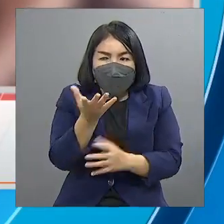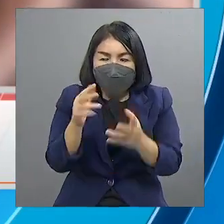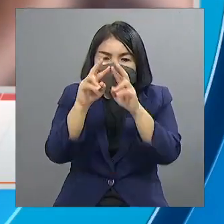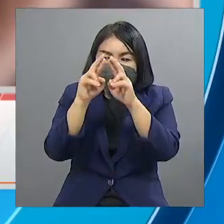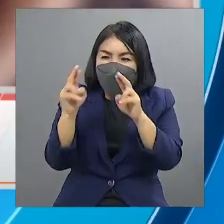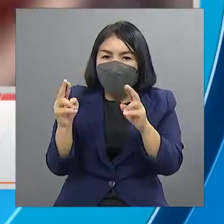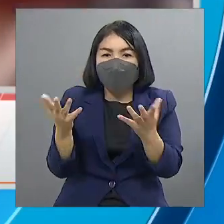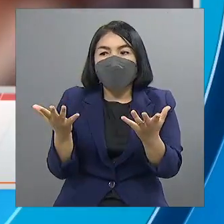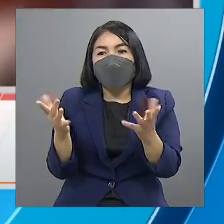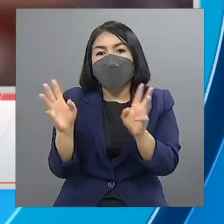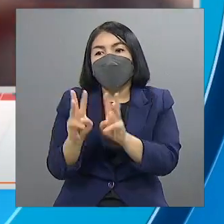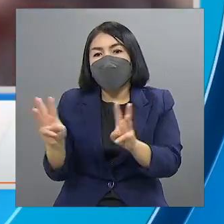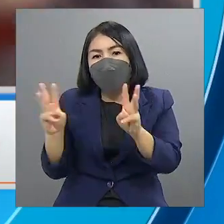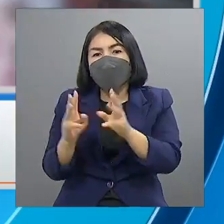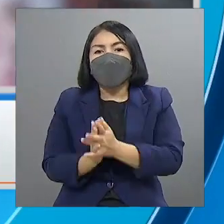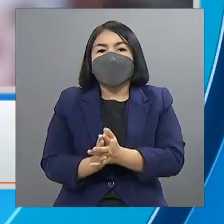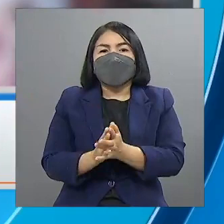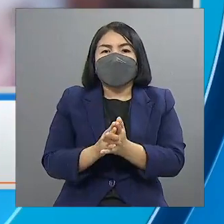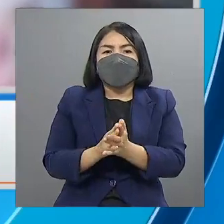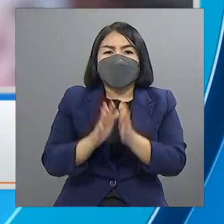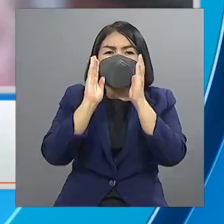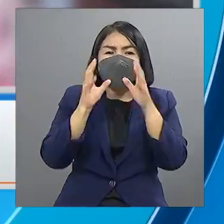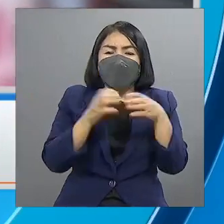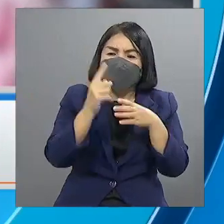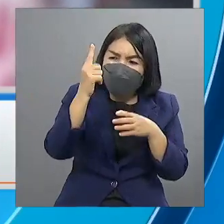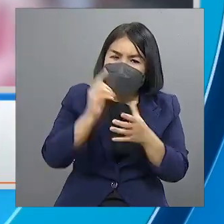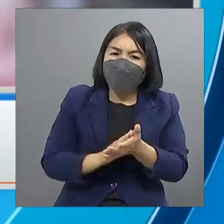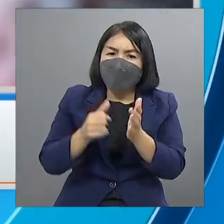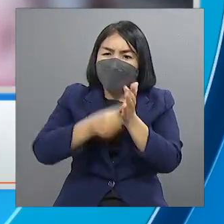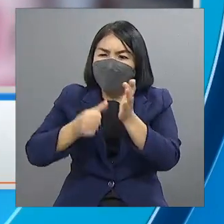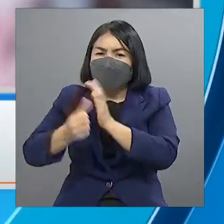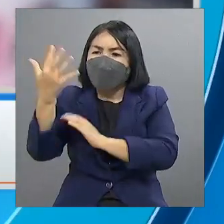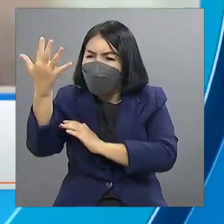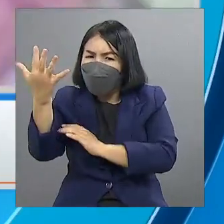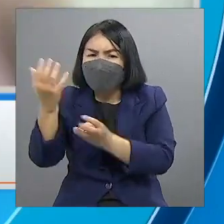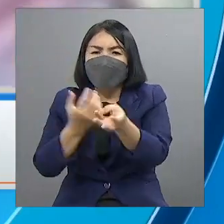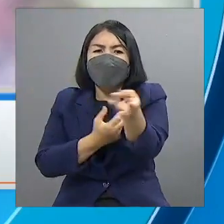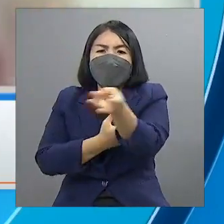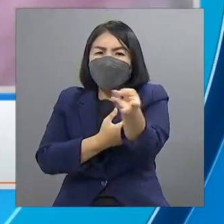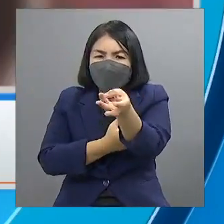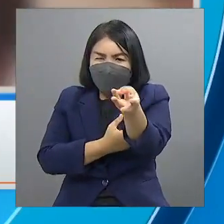ายได้วันละบินสูงสุดก็ไม่เกิน5บินอย่างเงี้ยค่ ะ ก็เลยเป็นที่มาให้เราแบบ